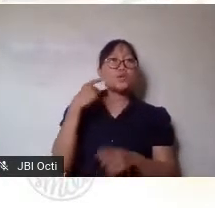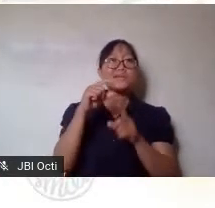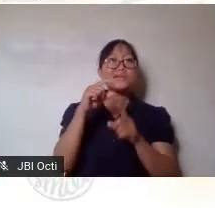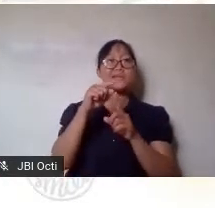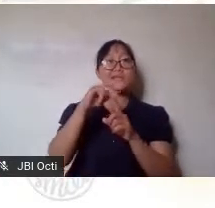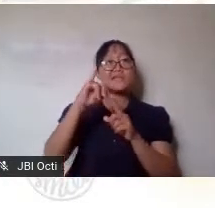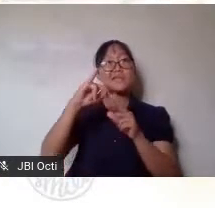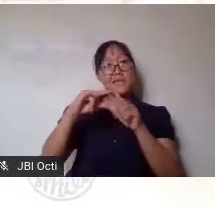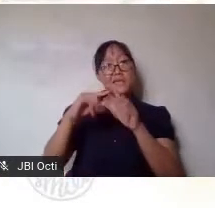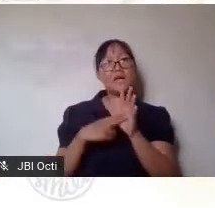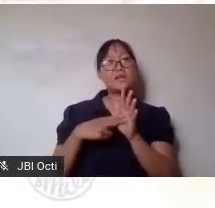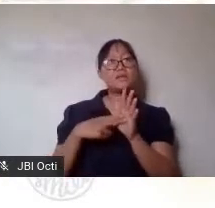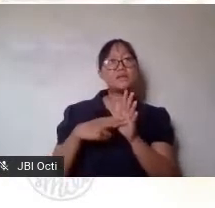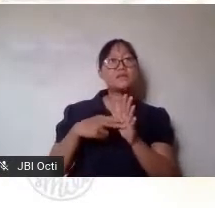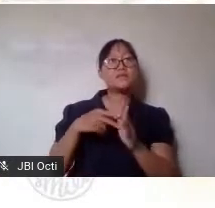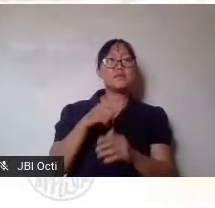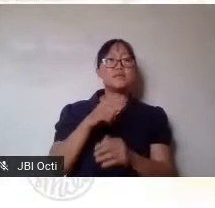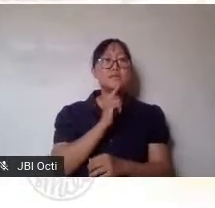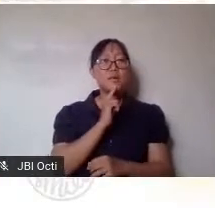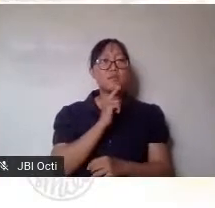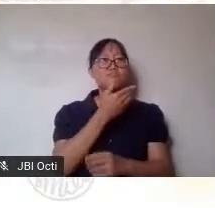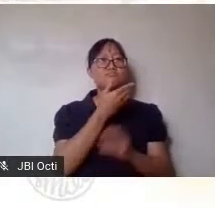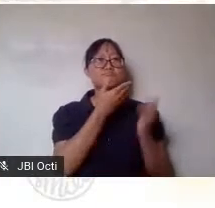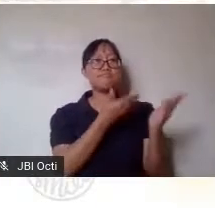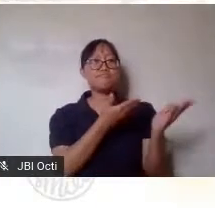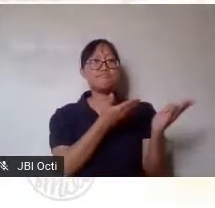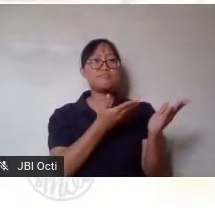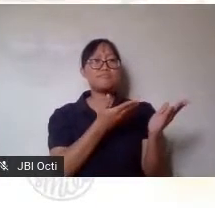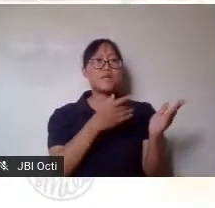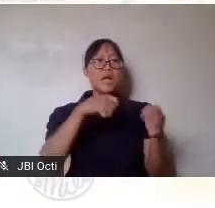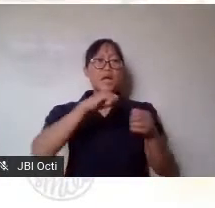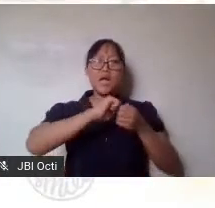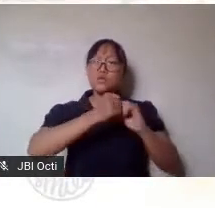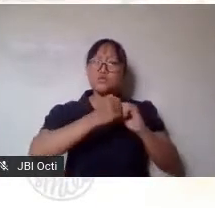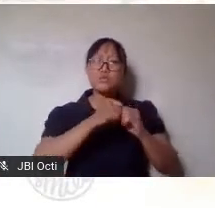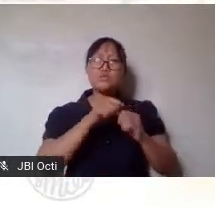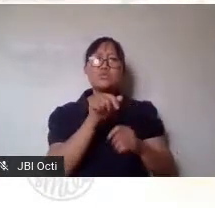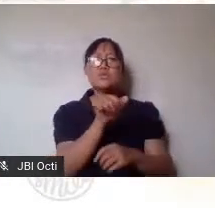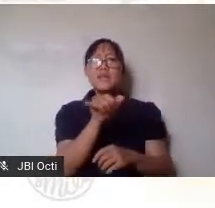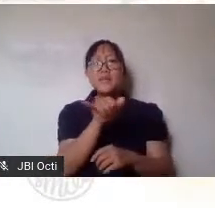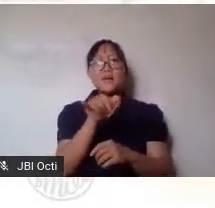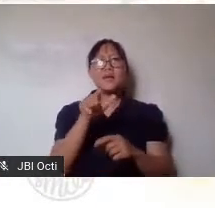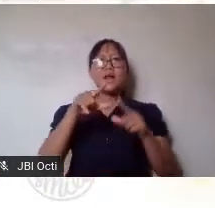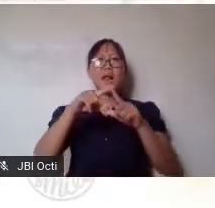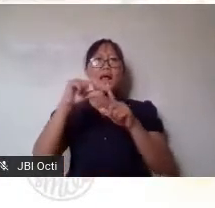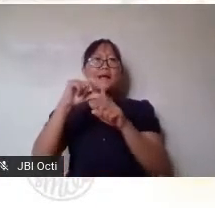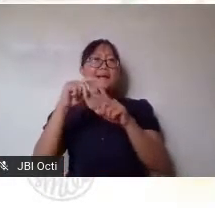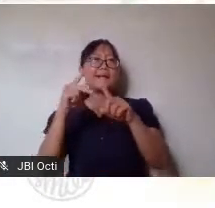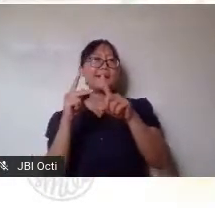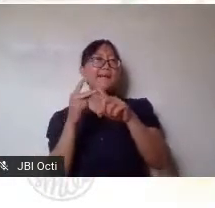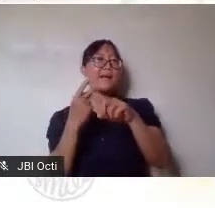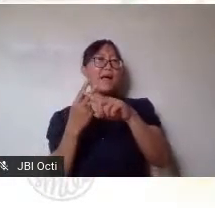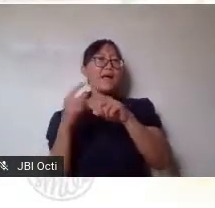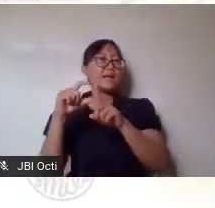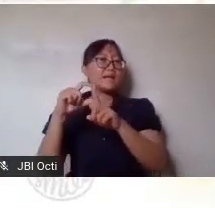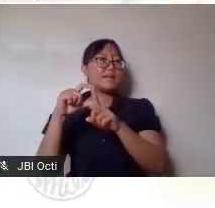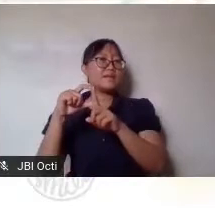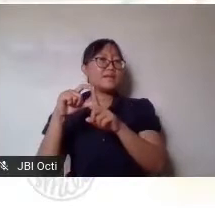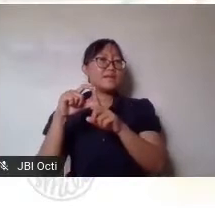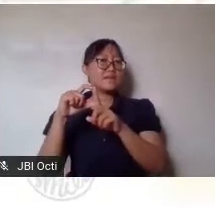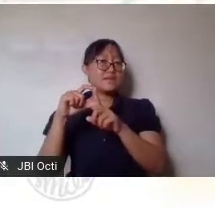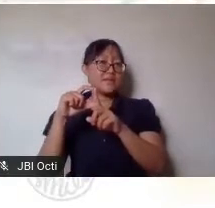seringkali bersamaan dengan kasus ADHD. Artinya, kalau kita menemukan anak dengan